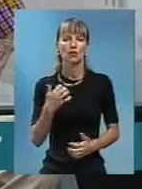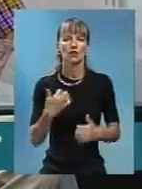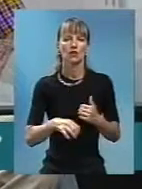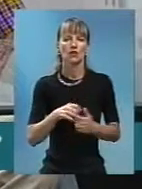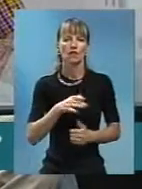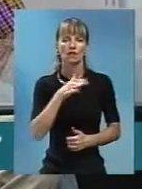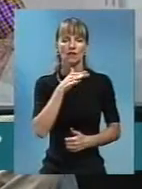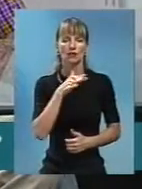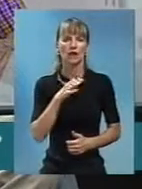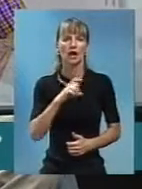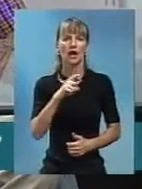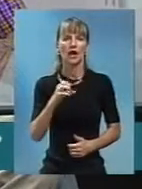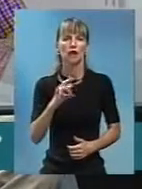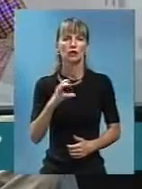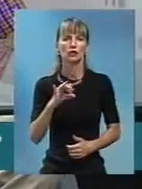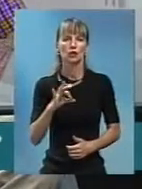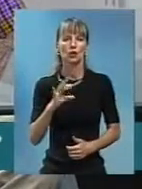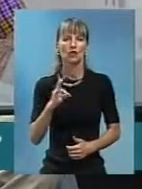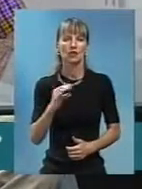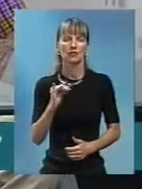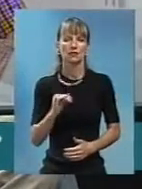антично-середньовічному Херсонесі втопили